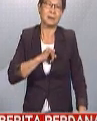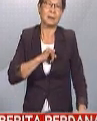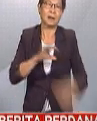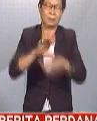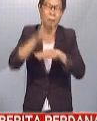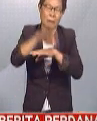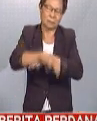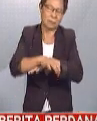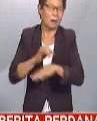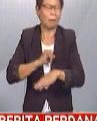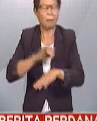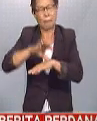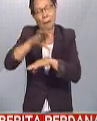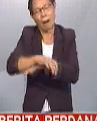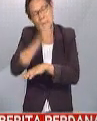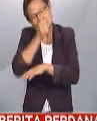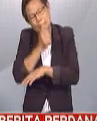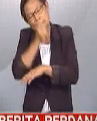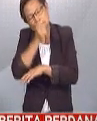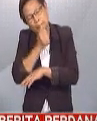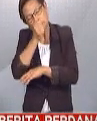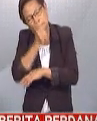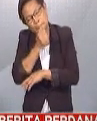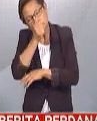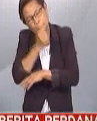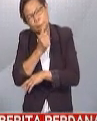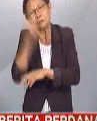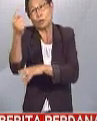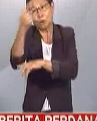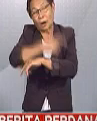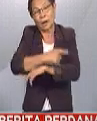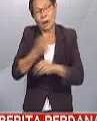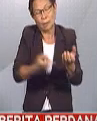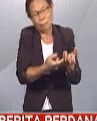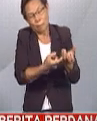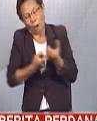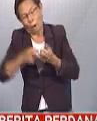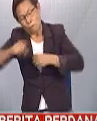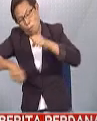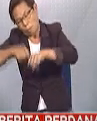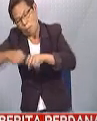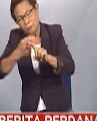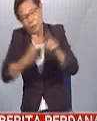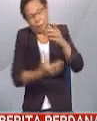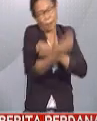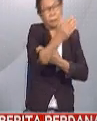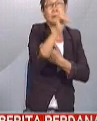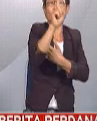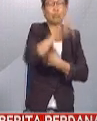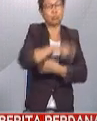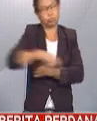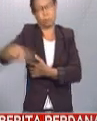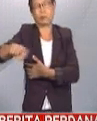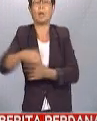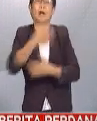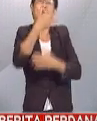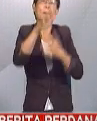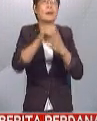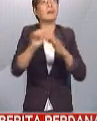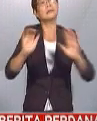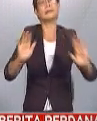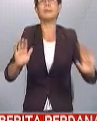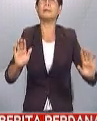terpaksa sabar. Kalau nak ikut, satu hari saya menarik daripada pagi masa sekarang baru dapat satu trip, itu pun RM15